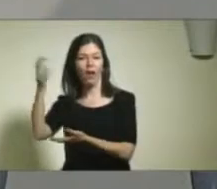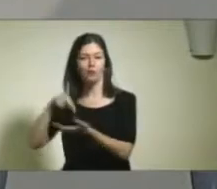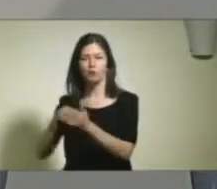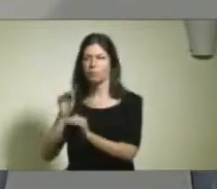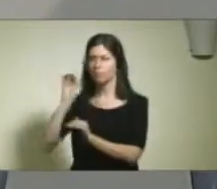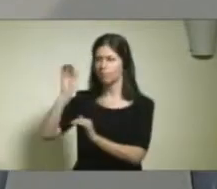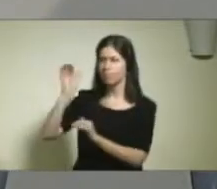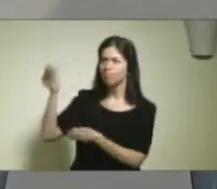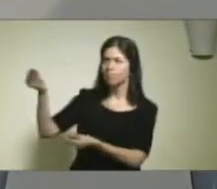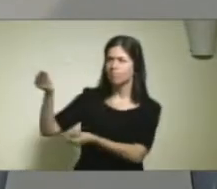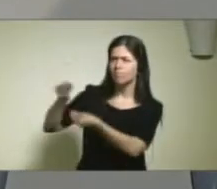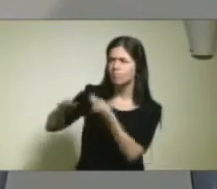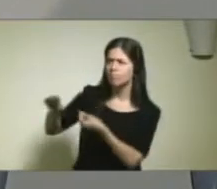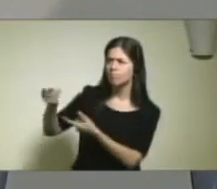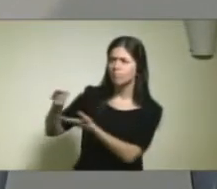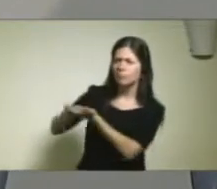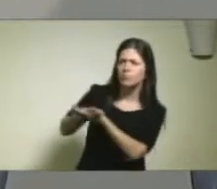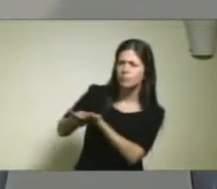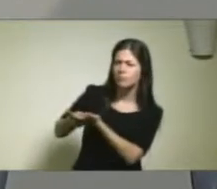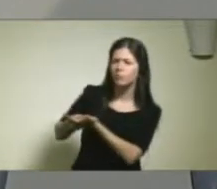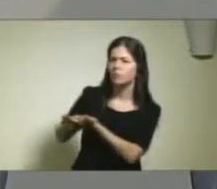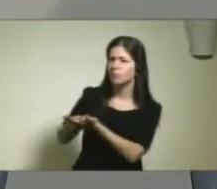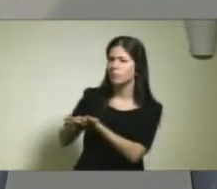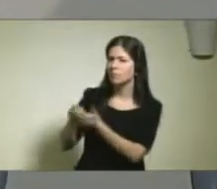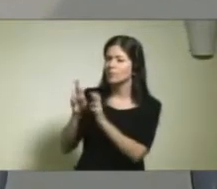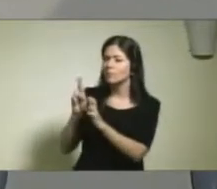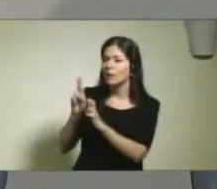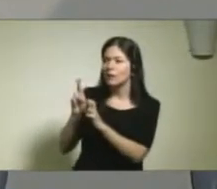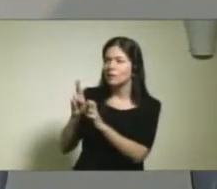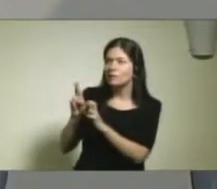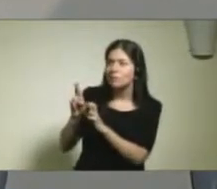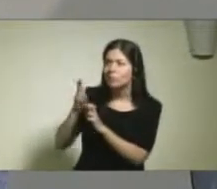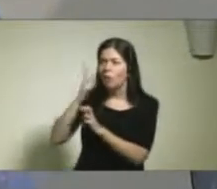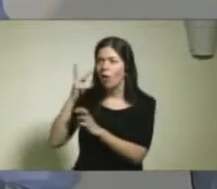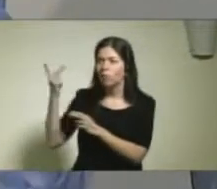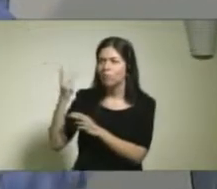échanger, on va discuter en espérant voir ce qu'on peut faire pour